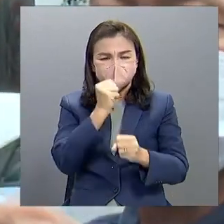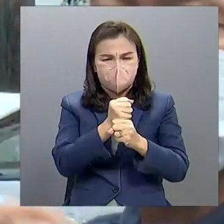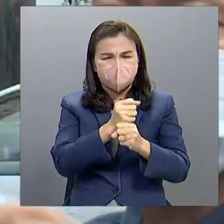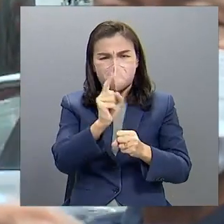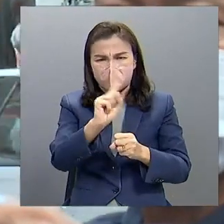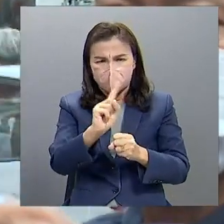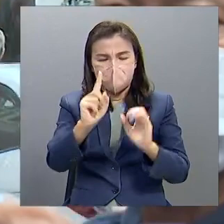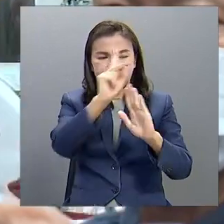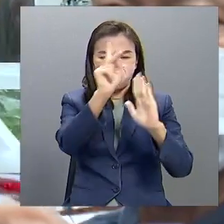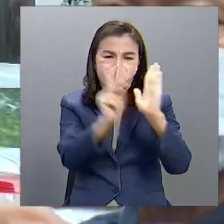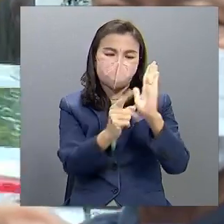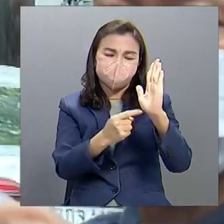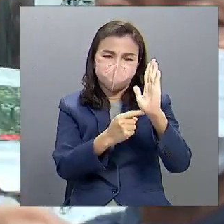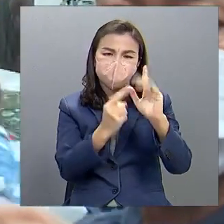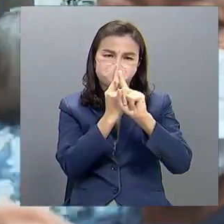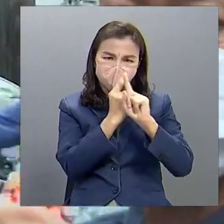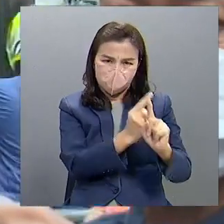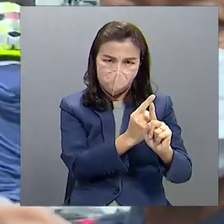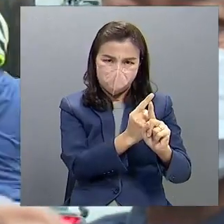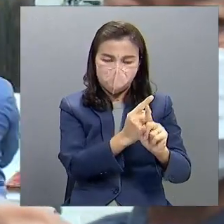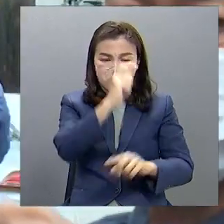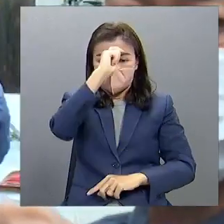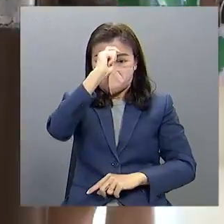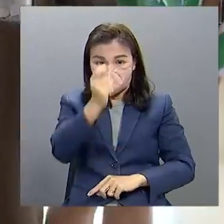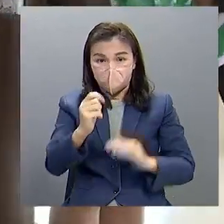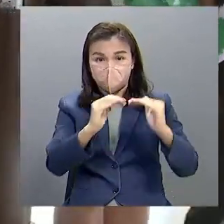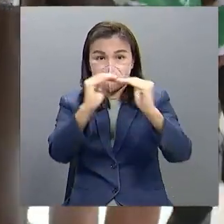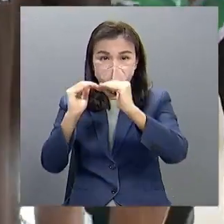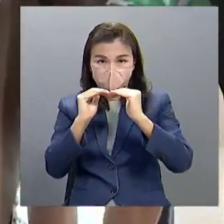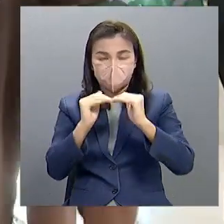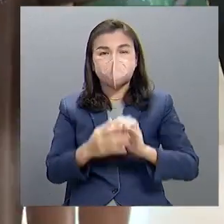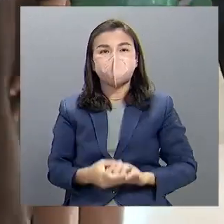ของกฎหมายนะครับแล้วก็เคารพสิทธิของผู้อื่นเช่นเดียวกัน